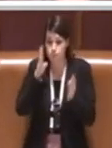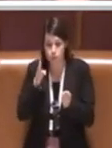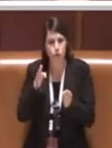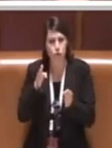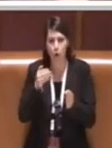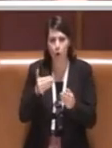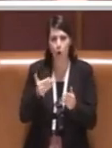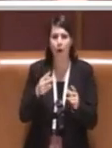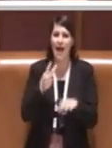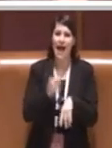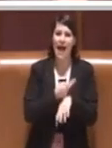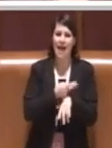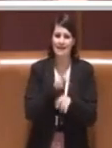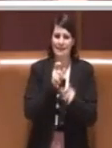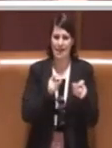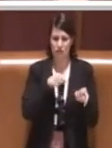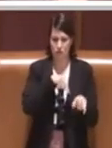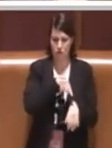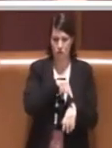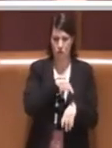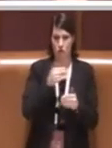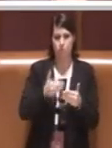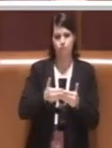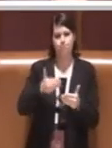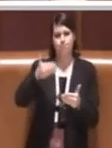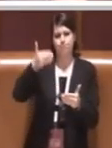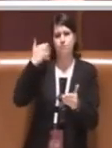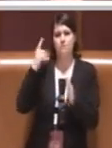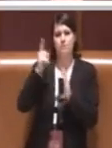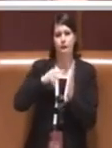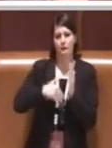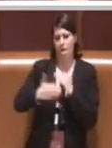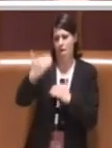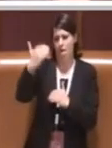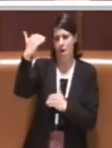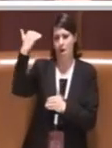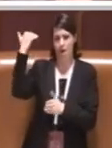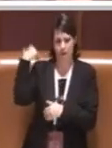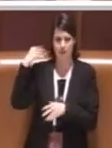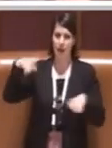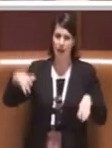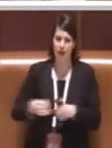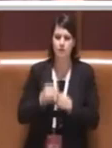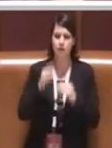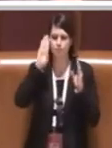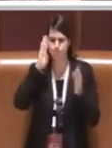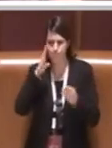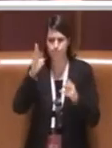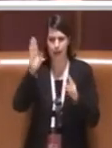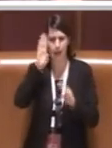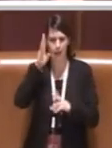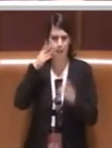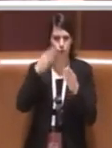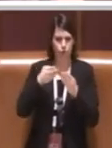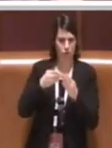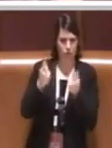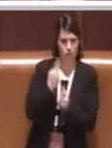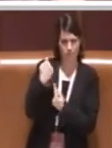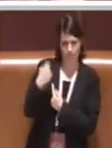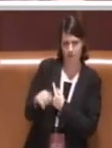le questioni in campo già da diversi mesi. Quello che sicuramente per noi è necessario